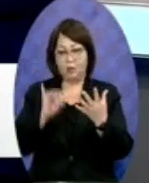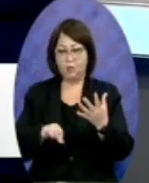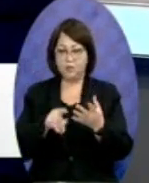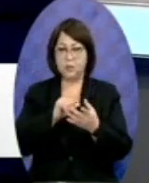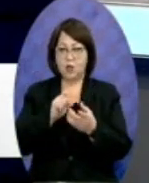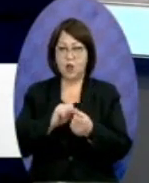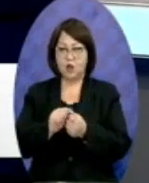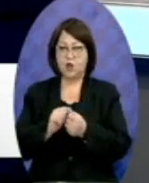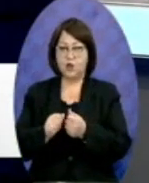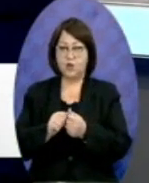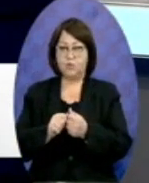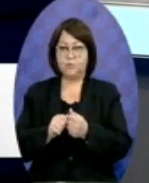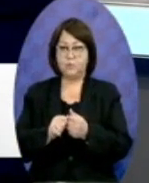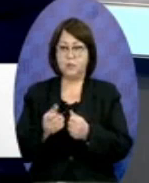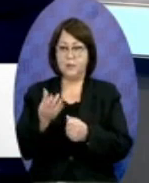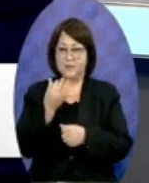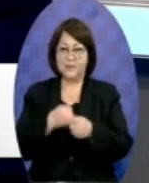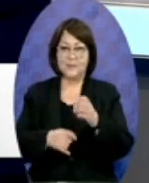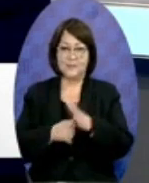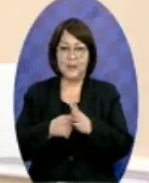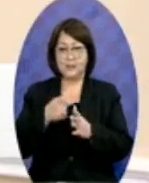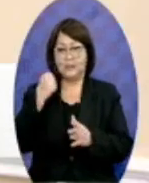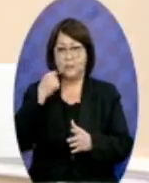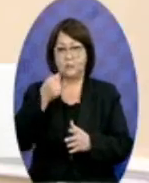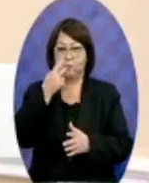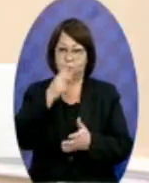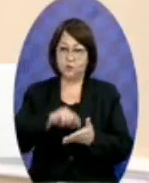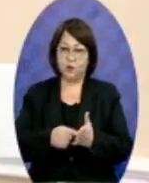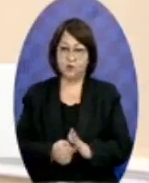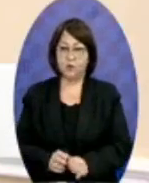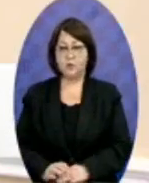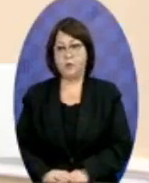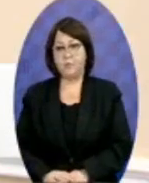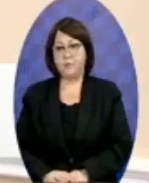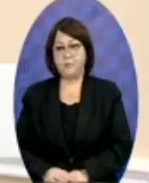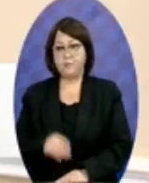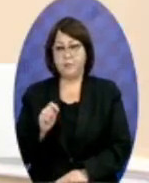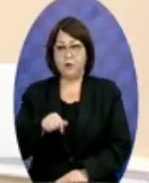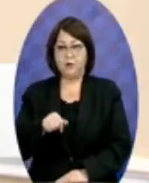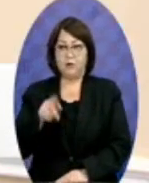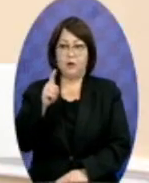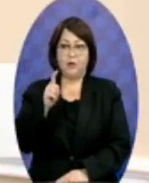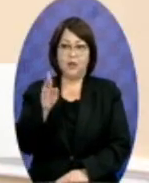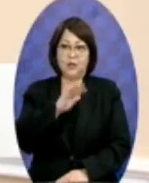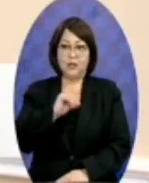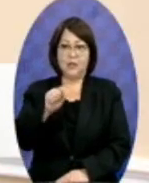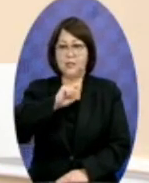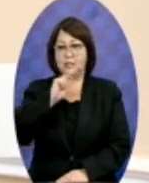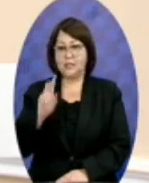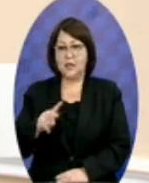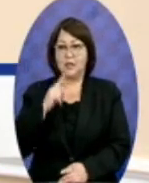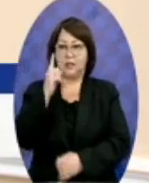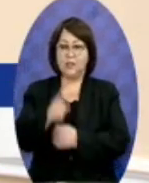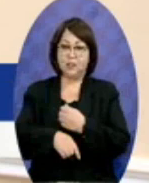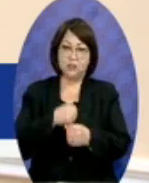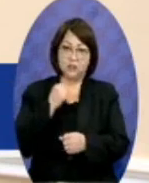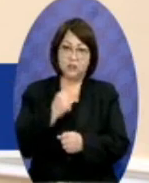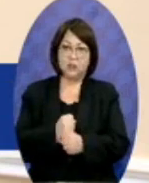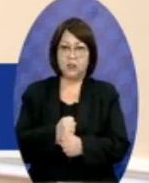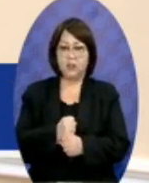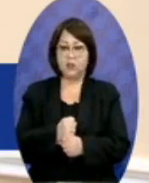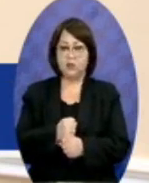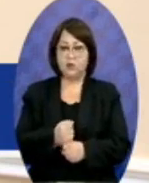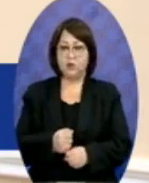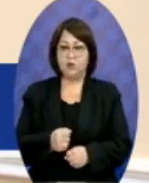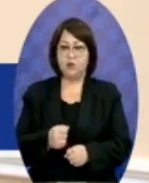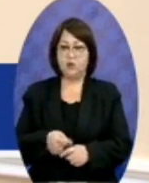зээлэн зарцуулдаг байдлыг хязгаарлана гэж тооцож байгаа юм байна. За одоогор бол нэг хэрэглээний зээлийн жилийн өсөлт маань нэг 45-6% өсөлттэй